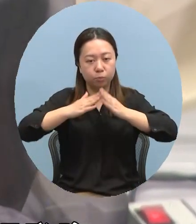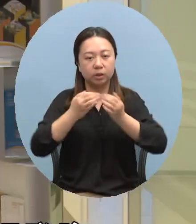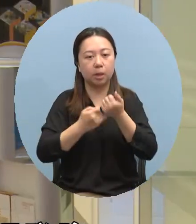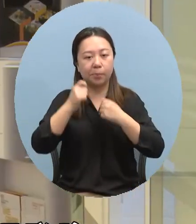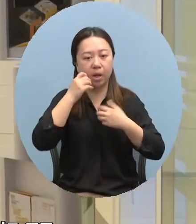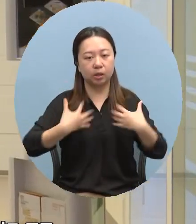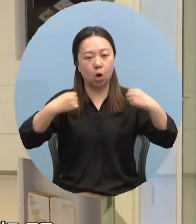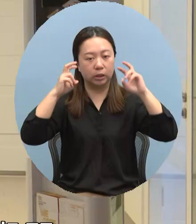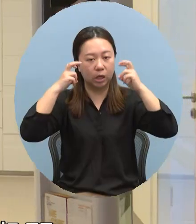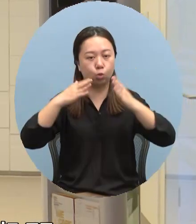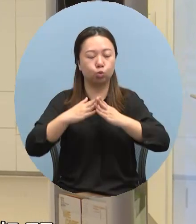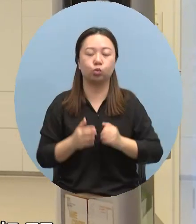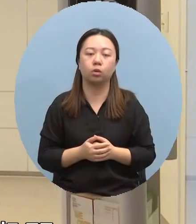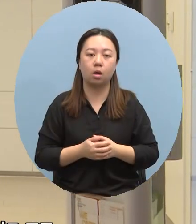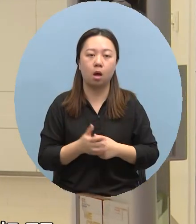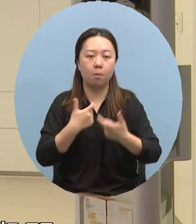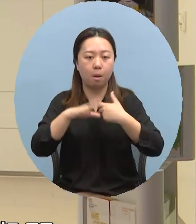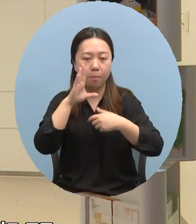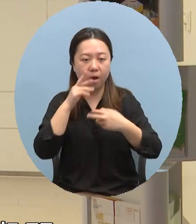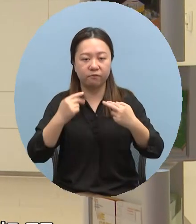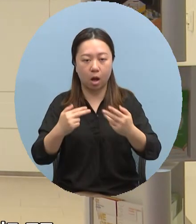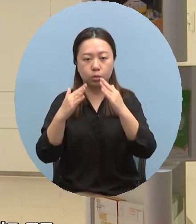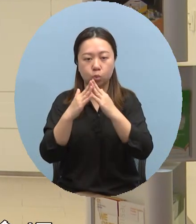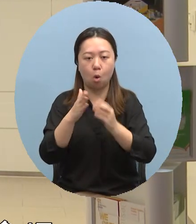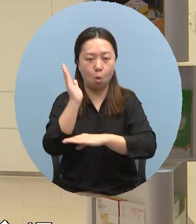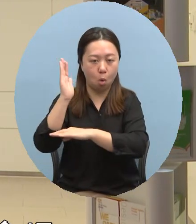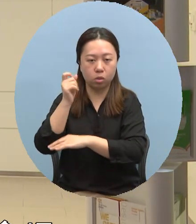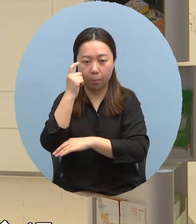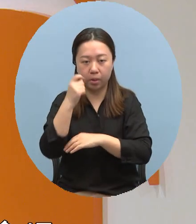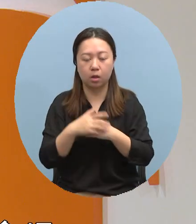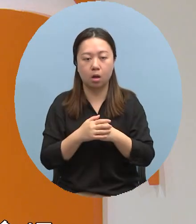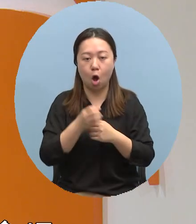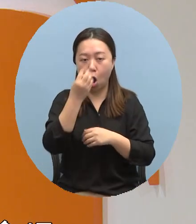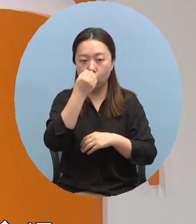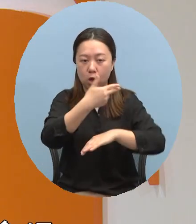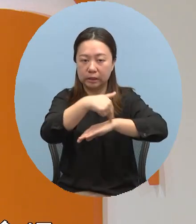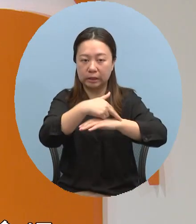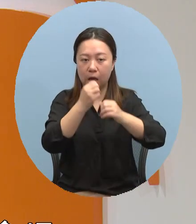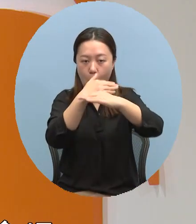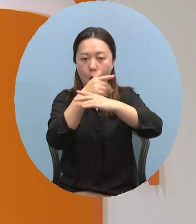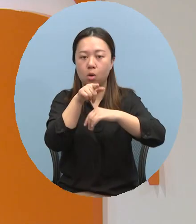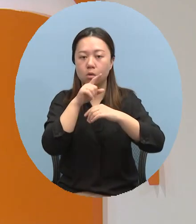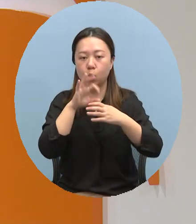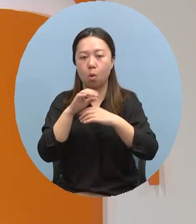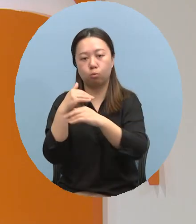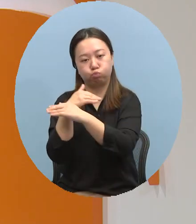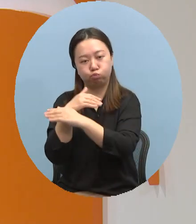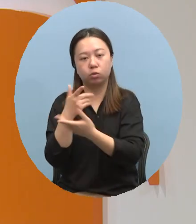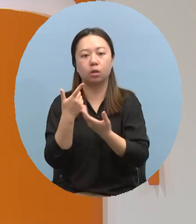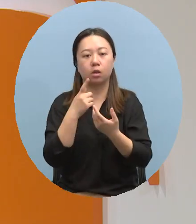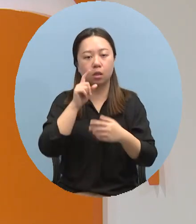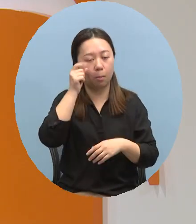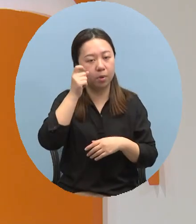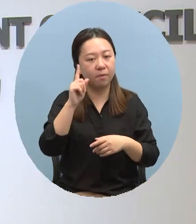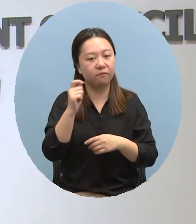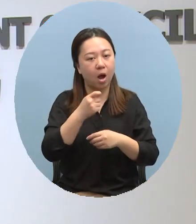院。貿易發展局喺重點展覽會期間，會喺香港設計廊同展覽會場增設專題快閃